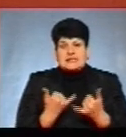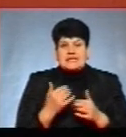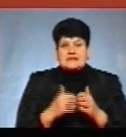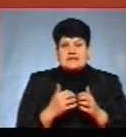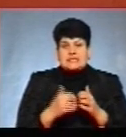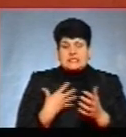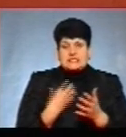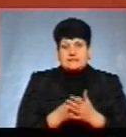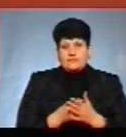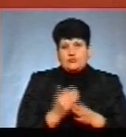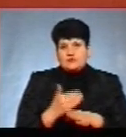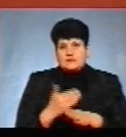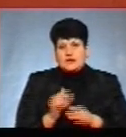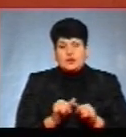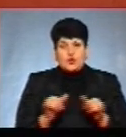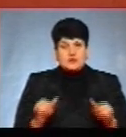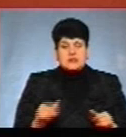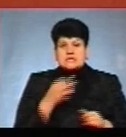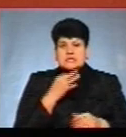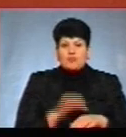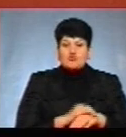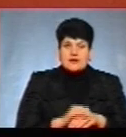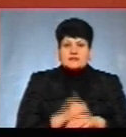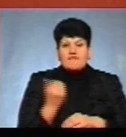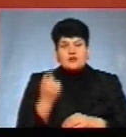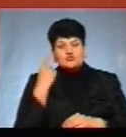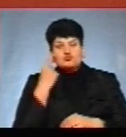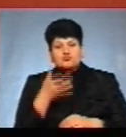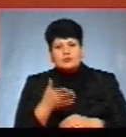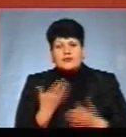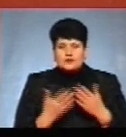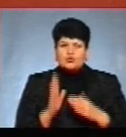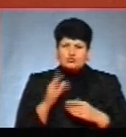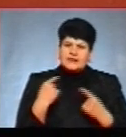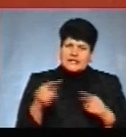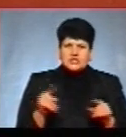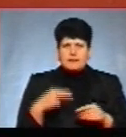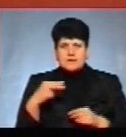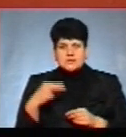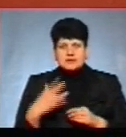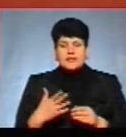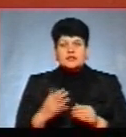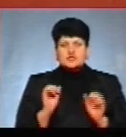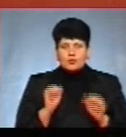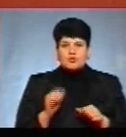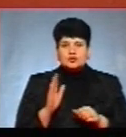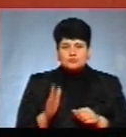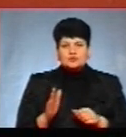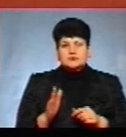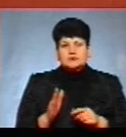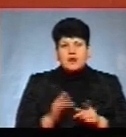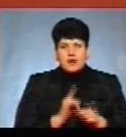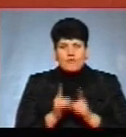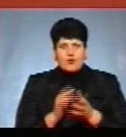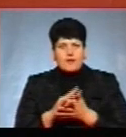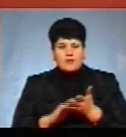на середині свого етапу розвитку. Скажіть, будь ласка, на вашу думку, якщо прийде інший президент, чи може втриматися